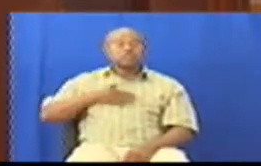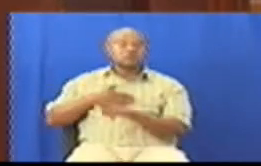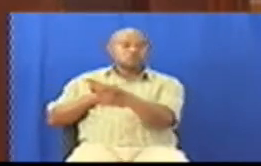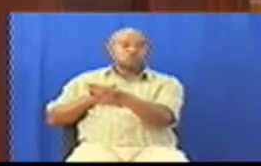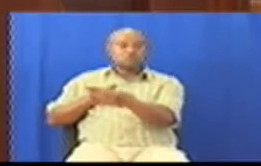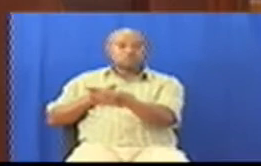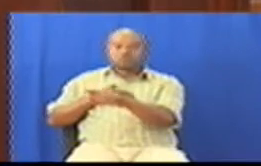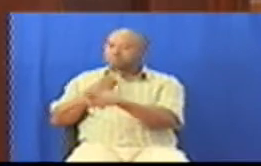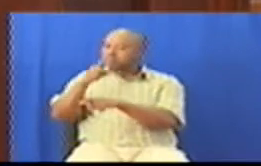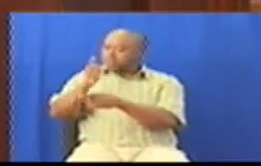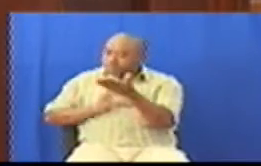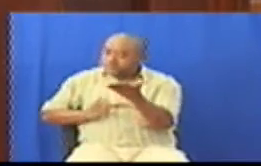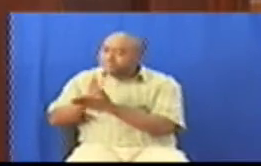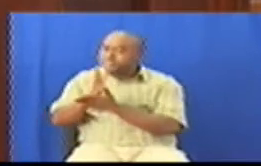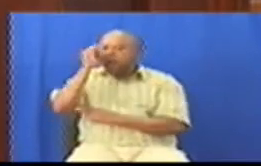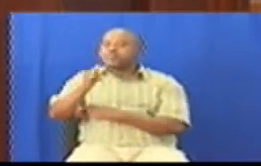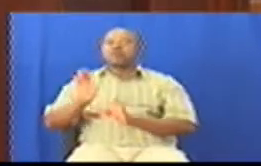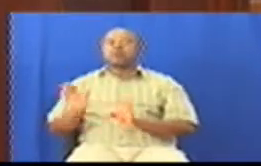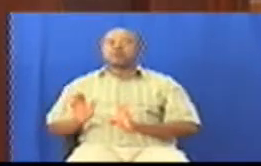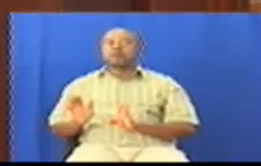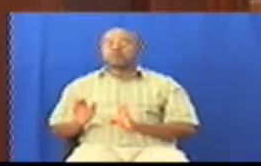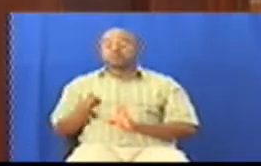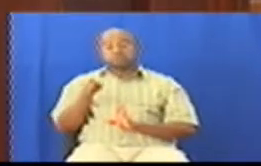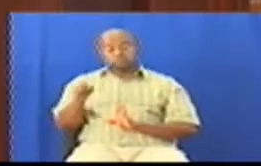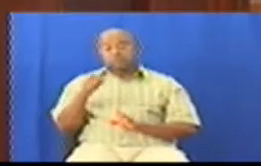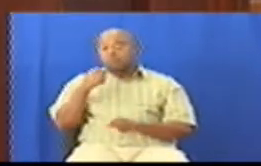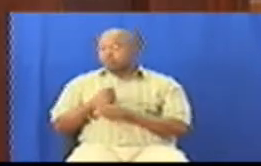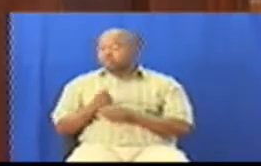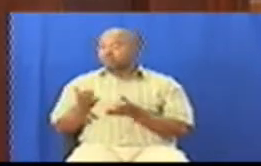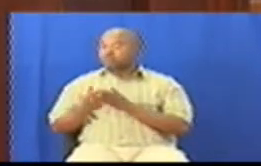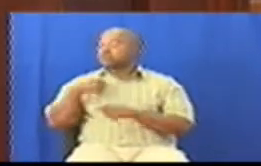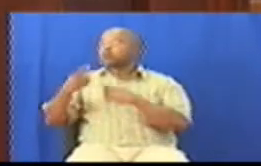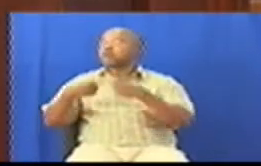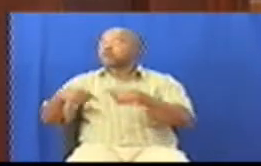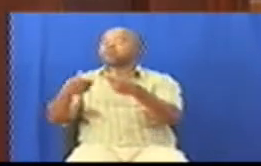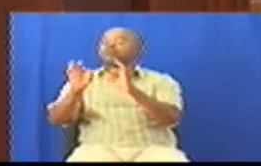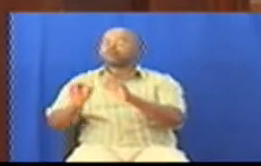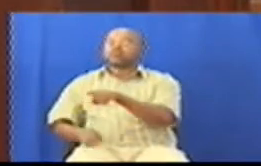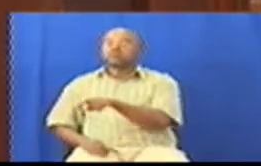wakupitishe bila kupingwa, ili kusudi kasi hii iliyopo iweze kuendelea.